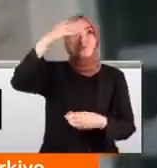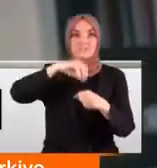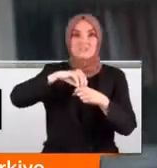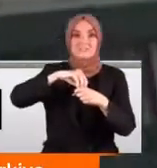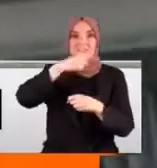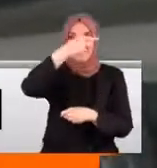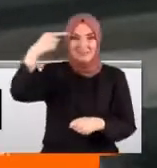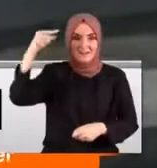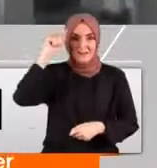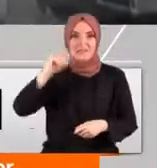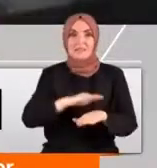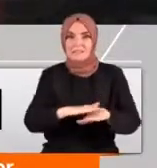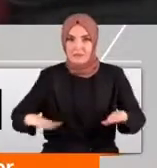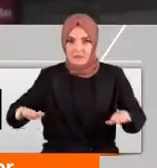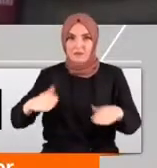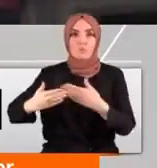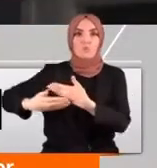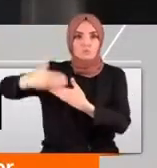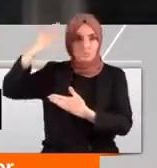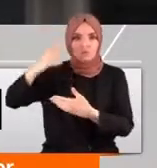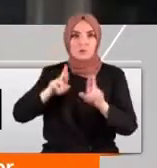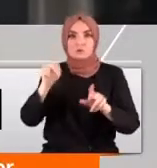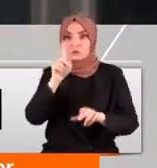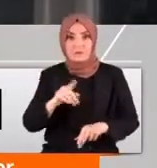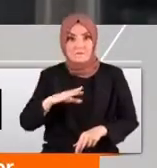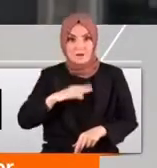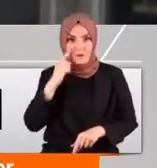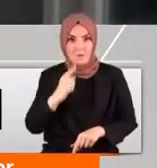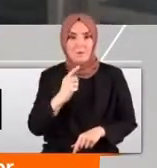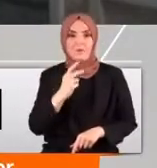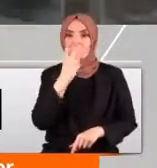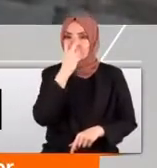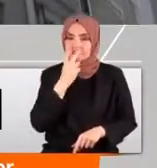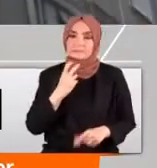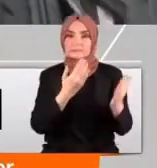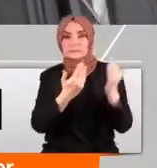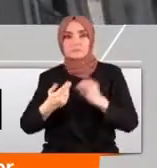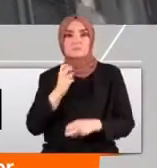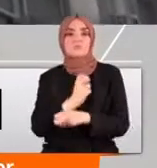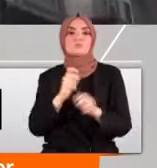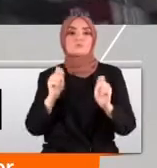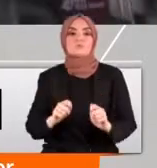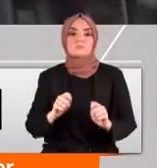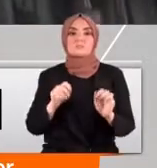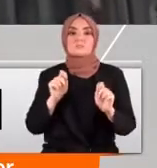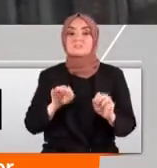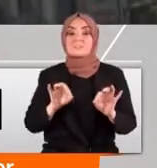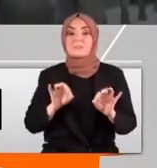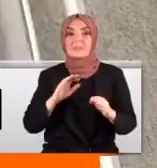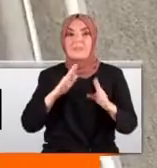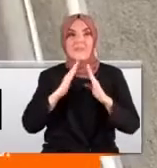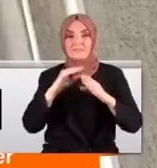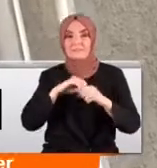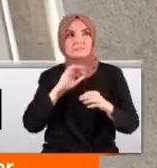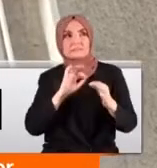tedbir amaçlı boşaltıldı. Üzerimize birkaç bir şey alınmak için 4-5 dakikalık bir izin verildi. Onun haricinde evde şu an ne durumda çok bir bilginiz yok açıkçası.